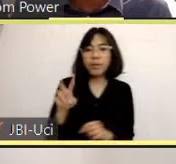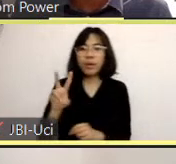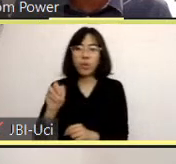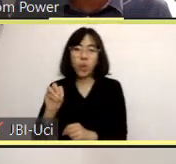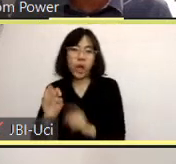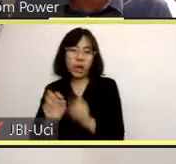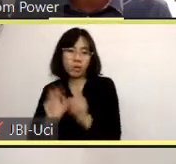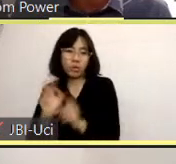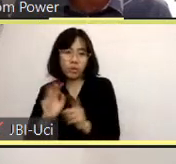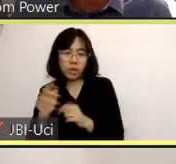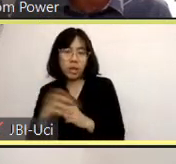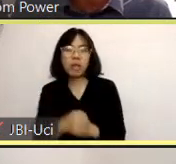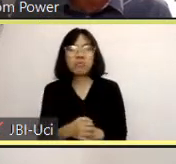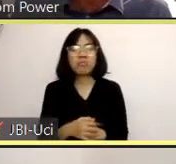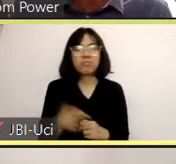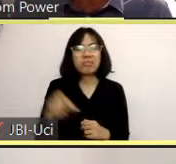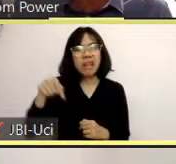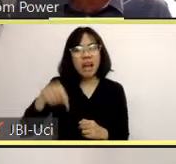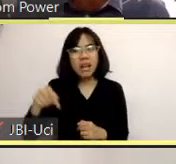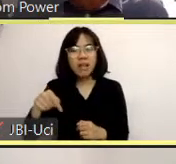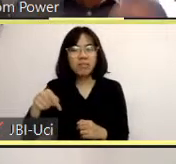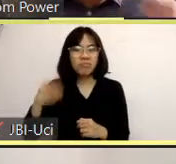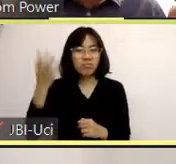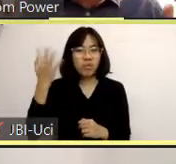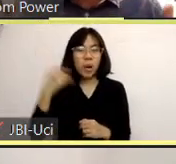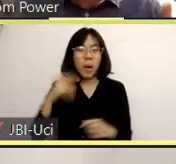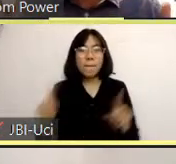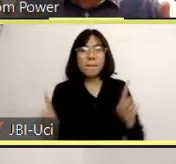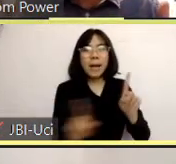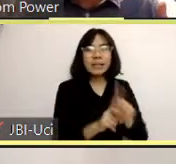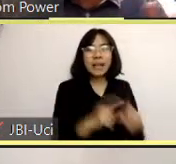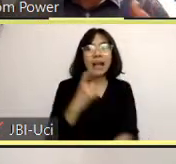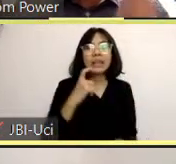bisa berpartisipasi. Dan